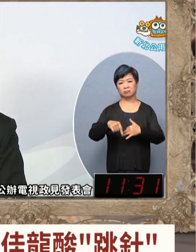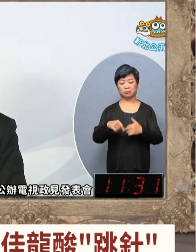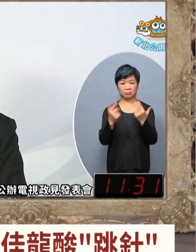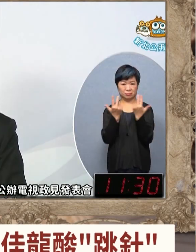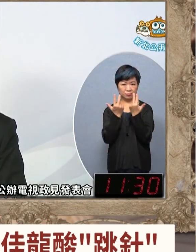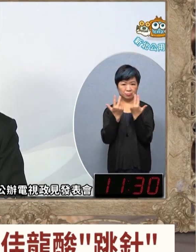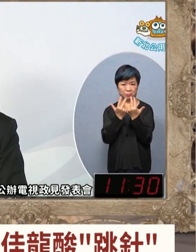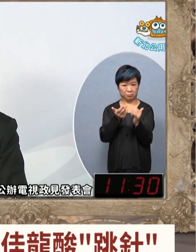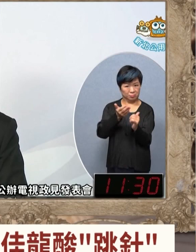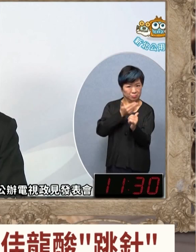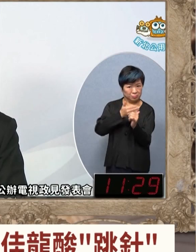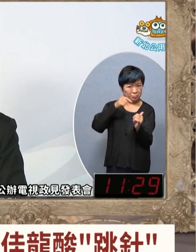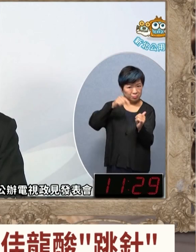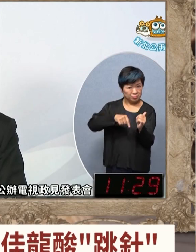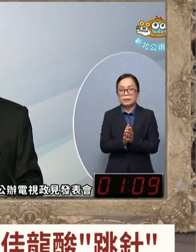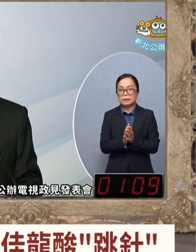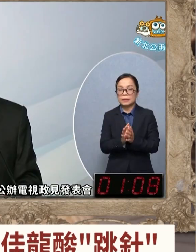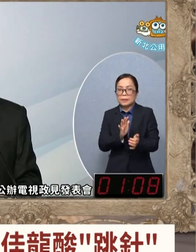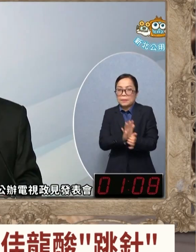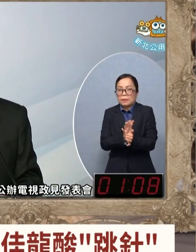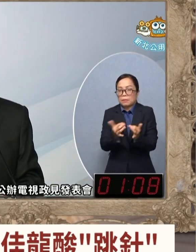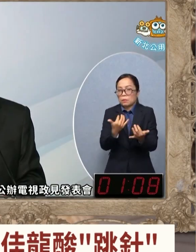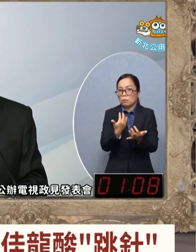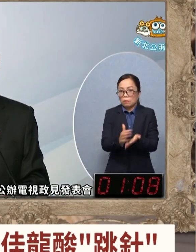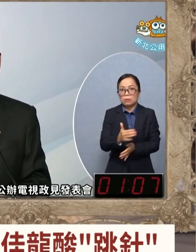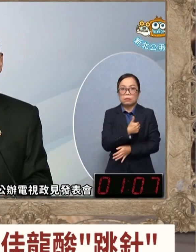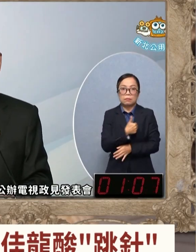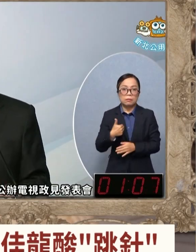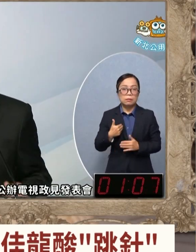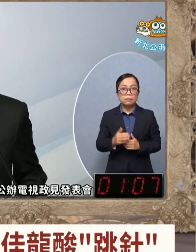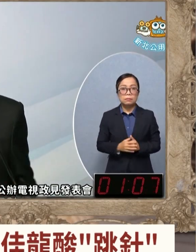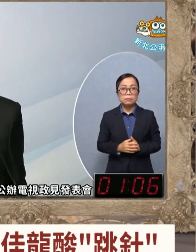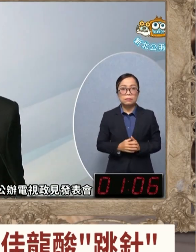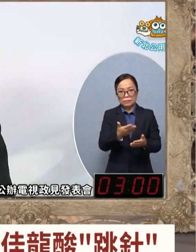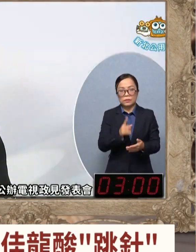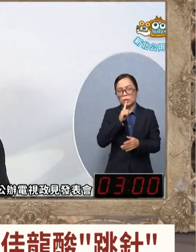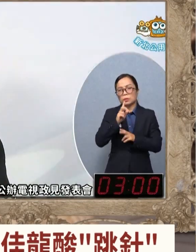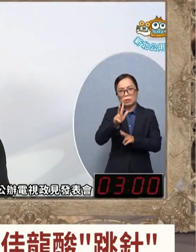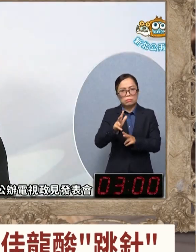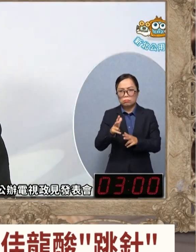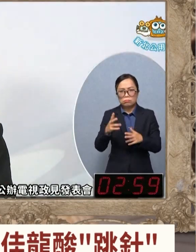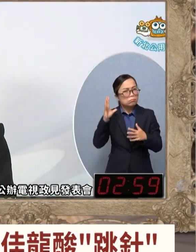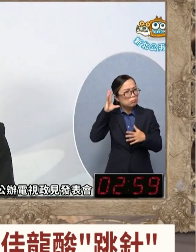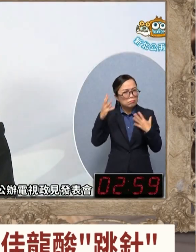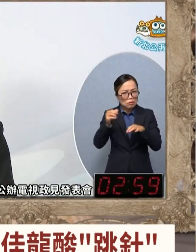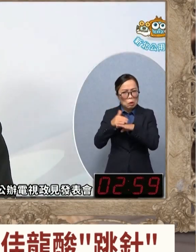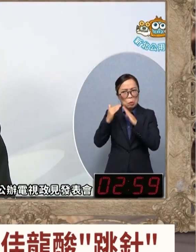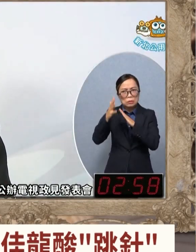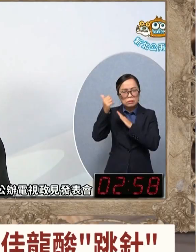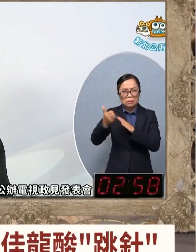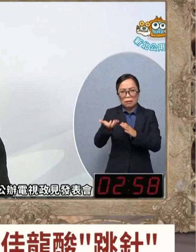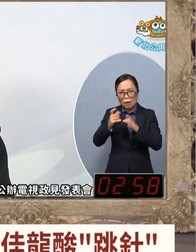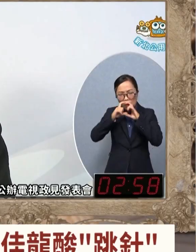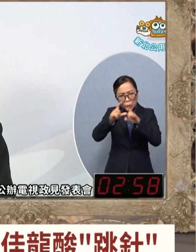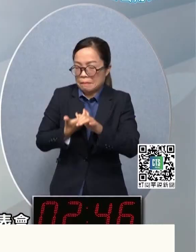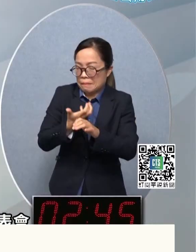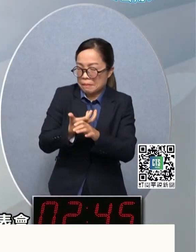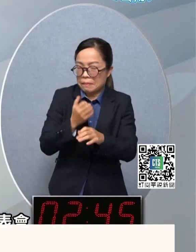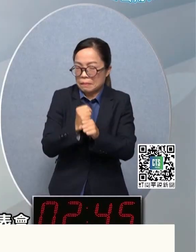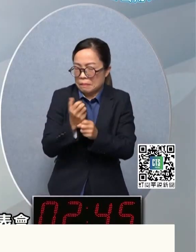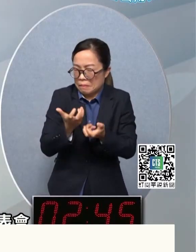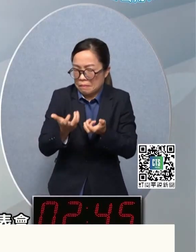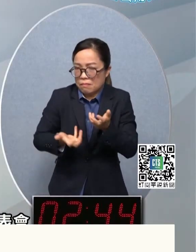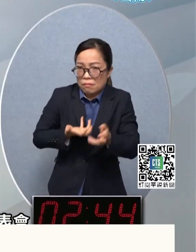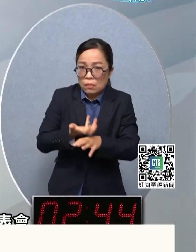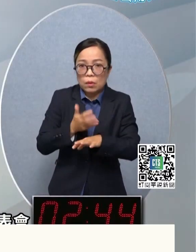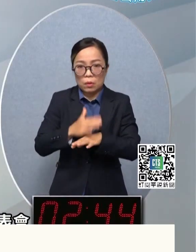长一路行来的建设，啊，林佳龙是抓机会靠势侯友宜跳尖。 我从一